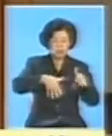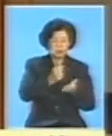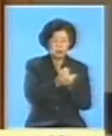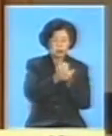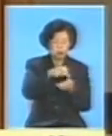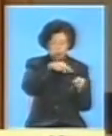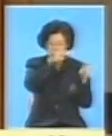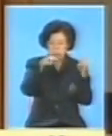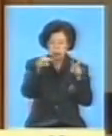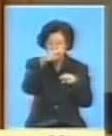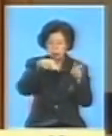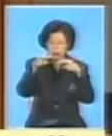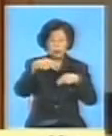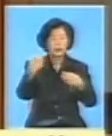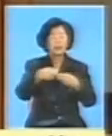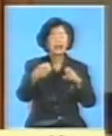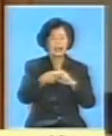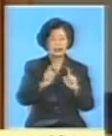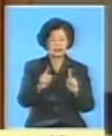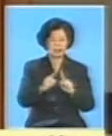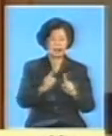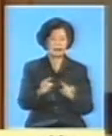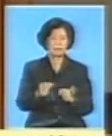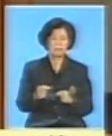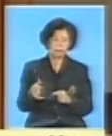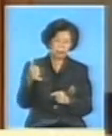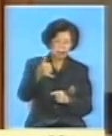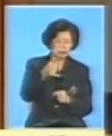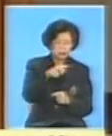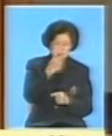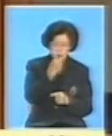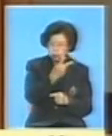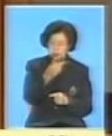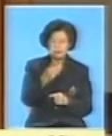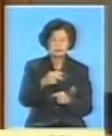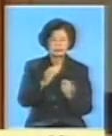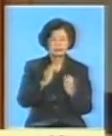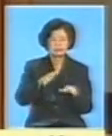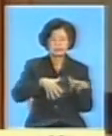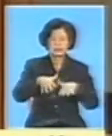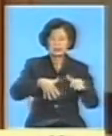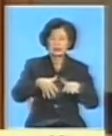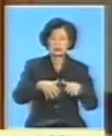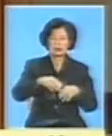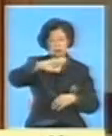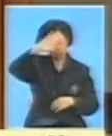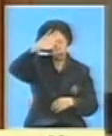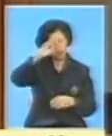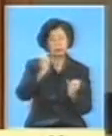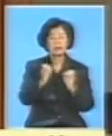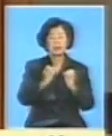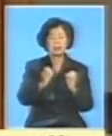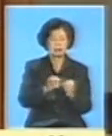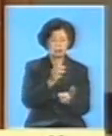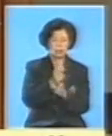ามันก็เร็วขึ้นนะถ้าเราให้มีระบบสวัสดิการไปดูแลในพื้นที่มันก็ดีขึ้นที่คนจะต้องไม่ป่วยไม่เจ็บนะดีกว่าไปรักษาคน